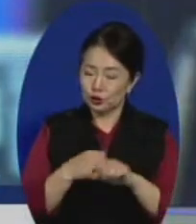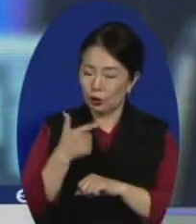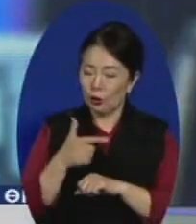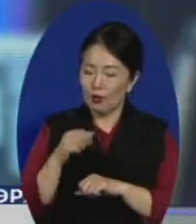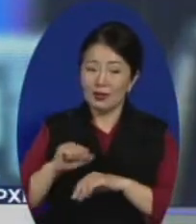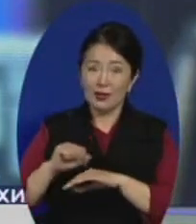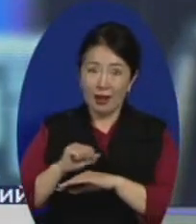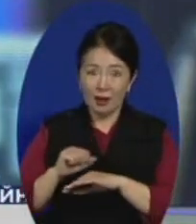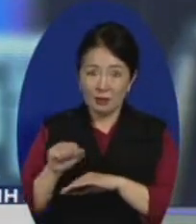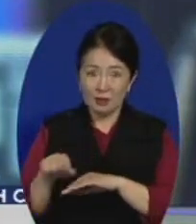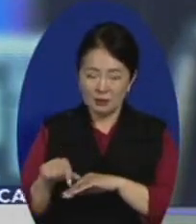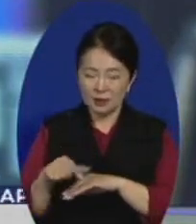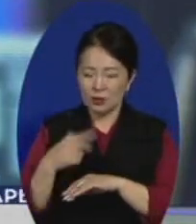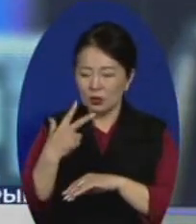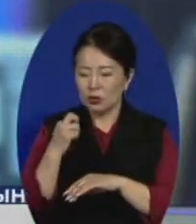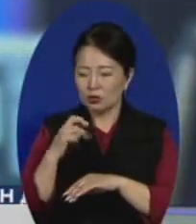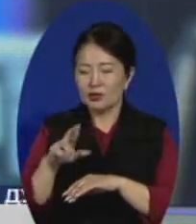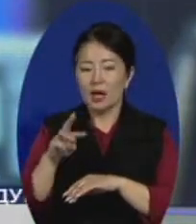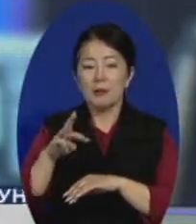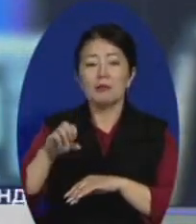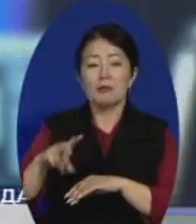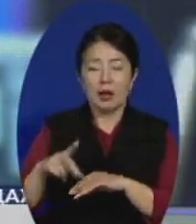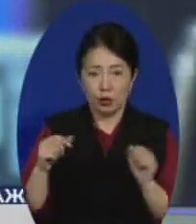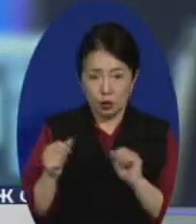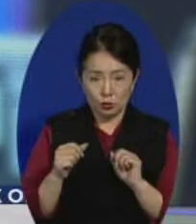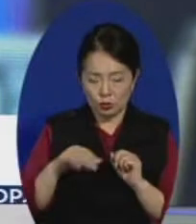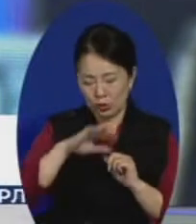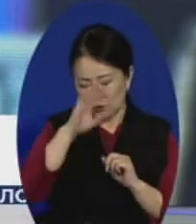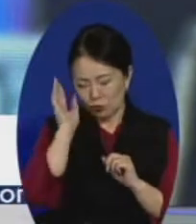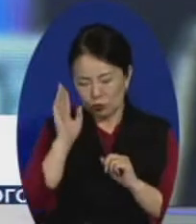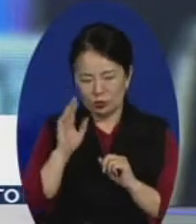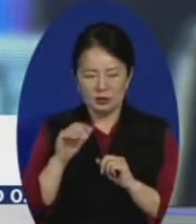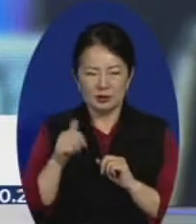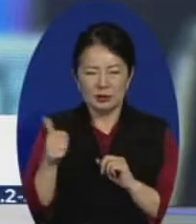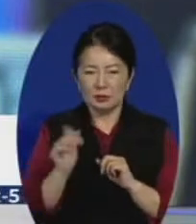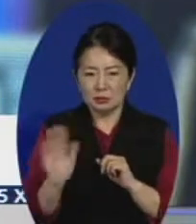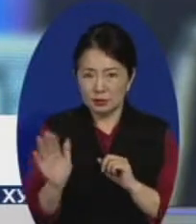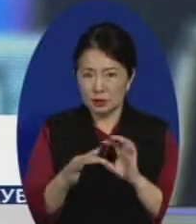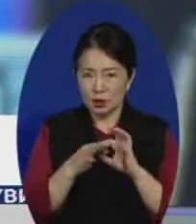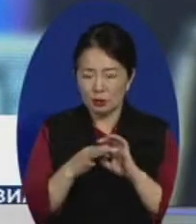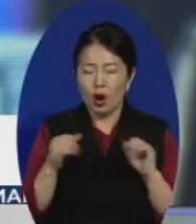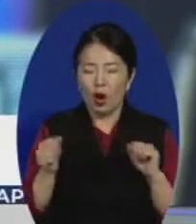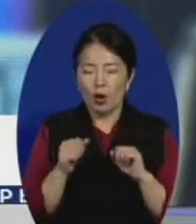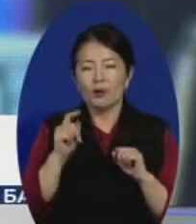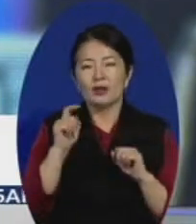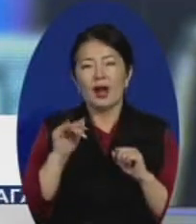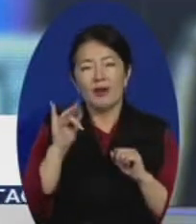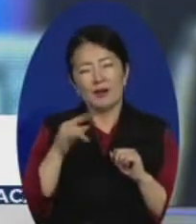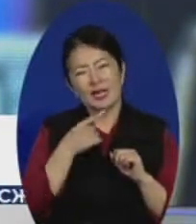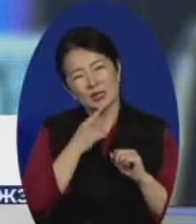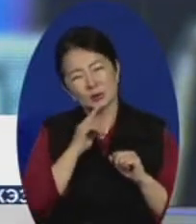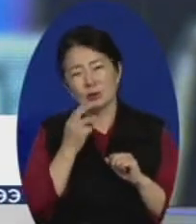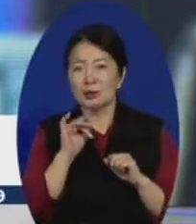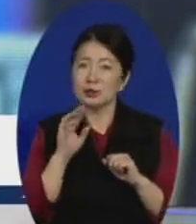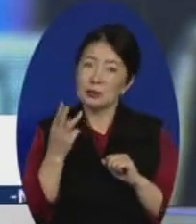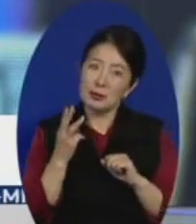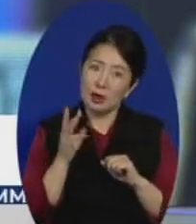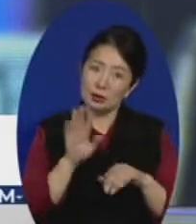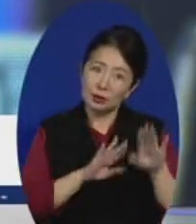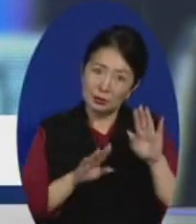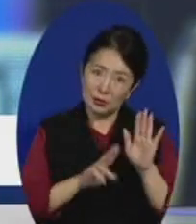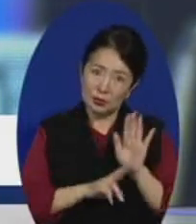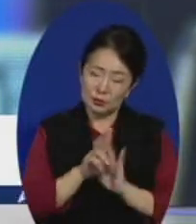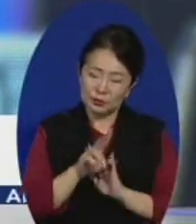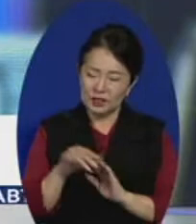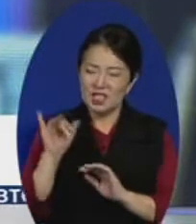Энэ жил Голтой аймгийн хэмжээнд 3 сая орчим мал өвлжнө. Зун зуншлаг тааруухан болсны улмаас өвлжилт хаврчилт өндөрч болзошгүй нөхцөл байдал